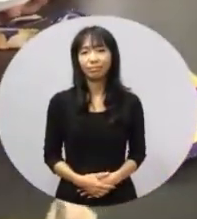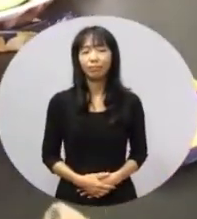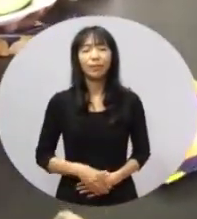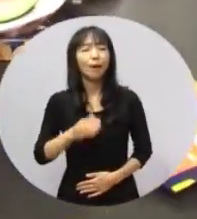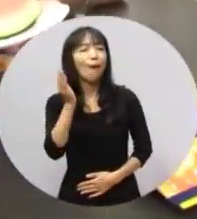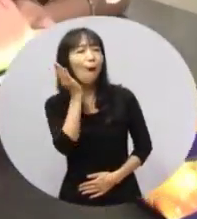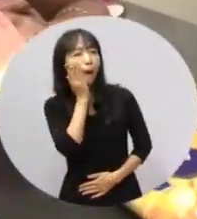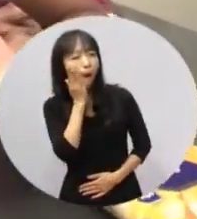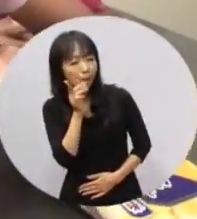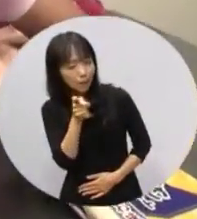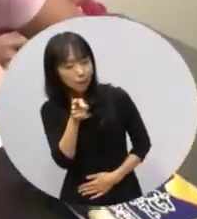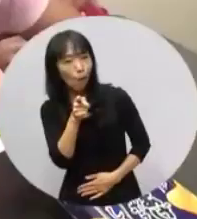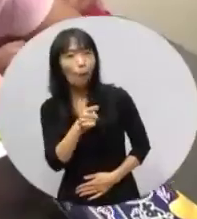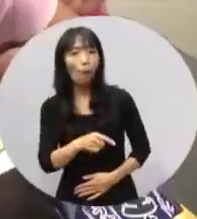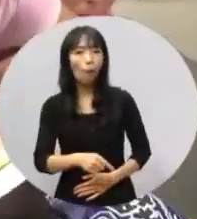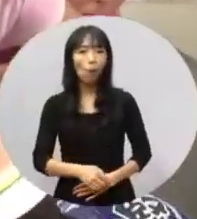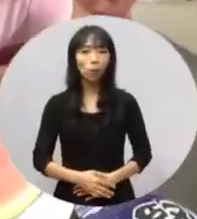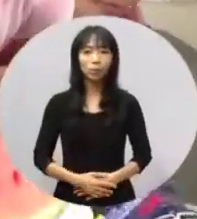おいしいっ